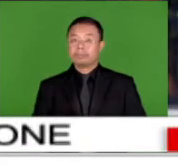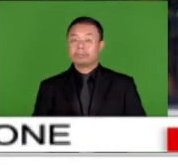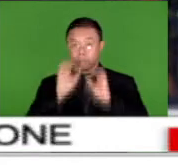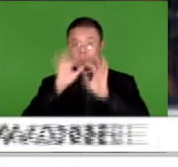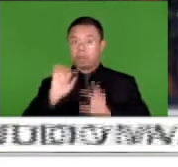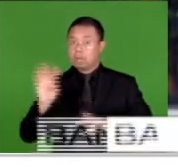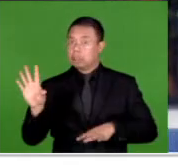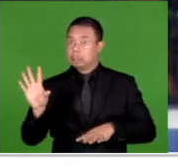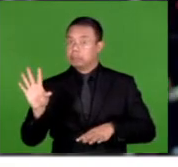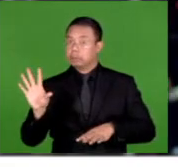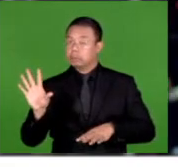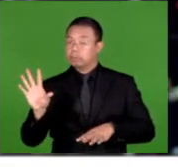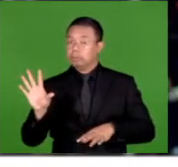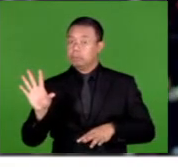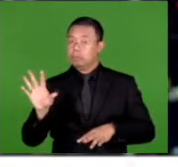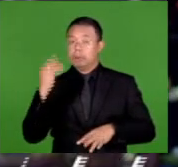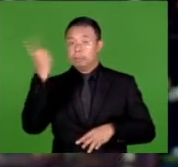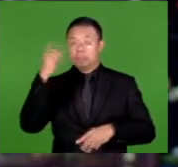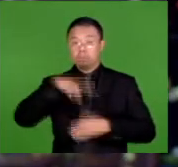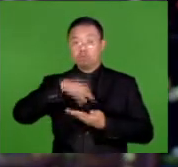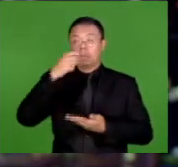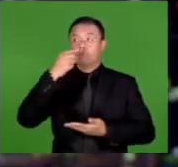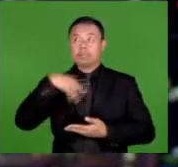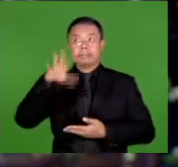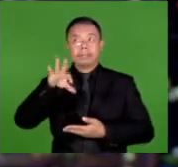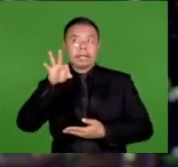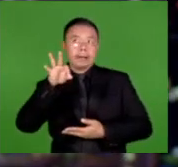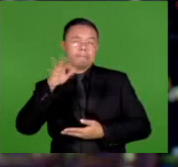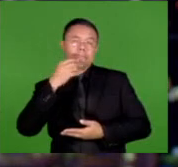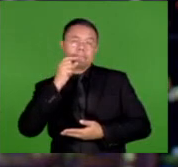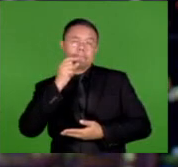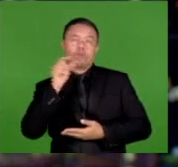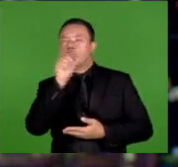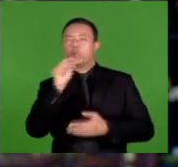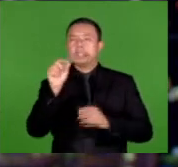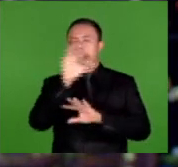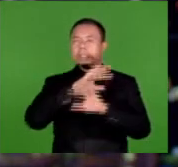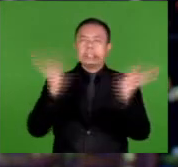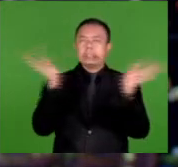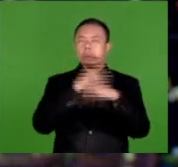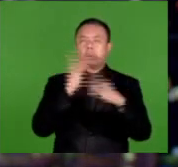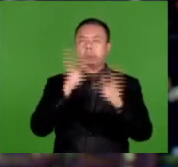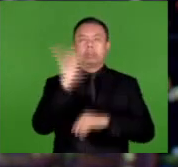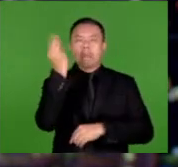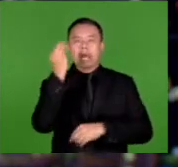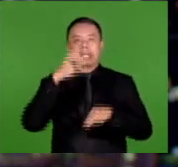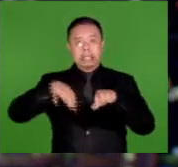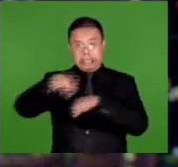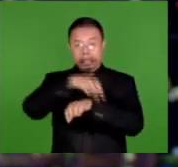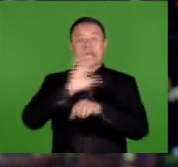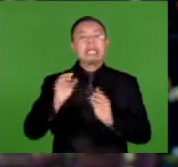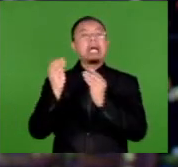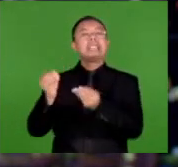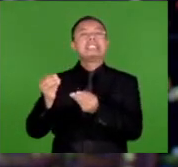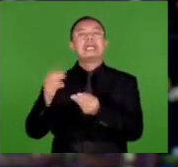Kita ke kabar lainnya, pemirsa. Pemerintah pusat memiliki opsi untuk mengatasi polusi Jabodetabek dan nantinya kebijakan tersebut akan diserahkan kepada